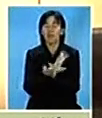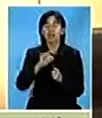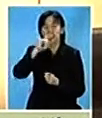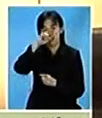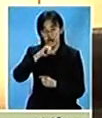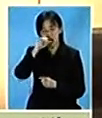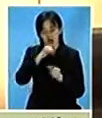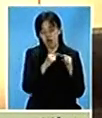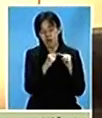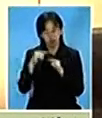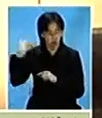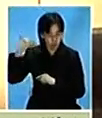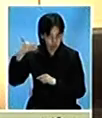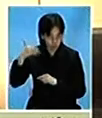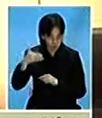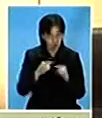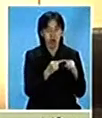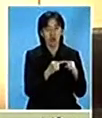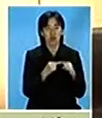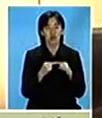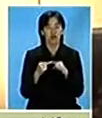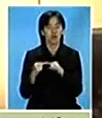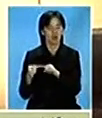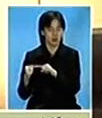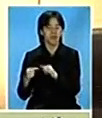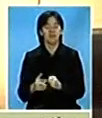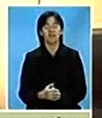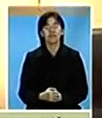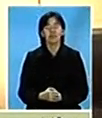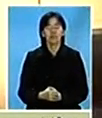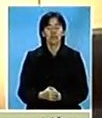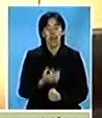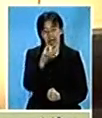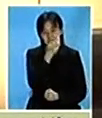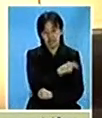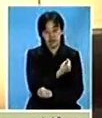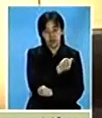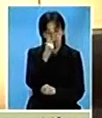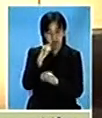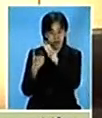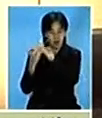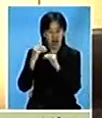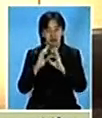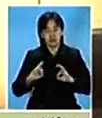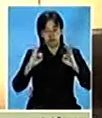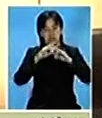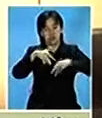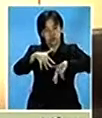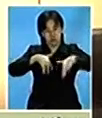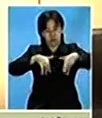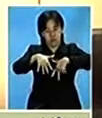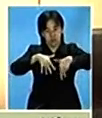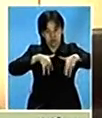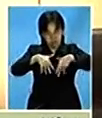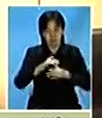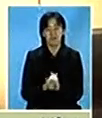ศที่สืบทอดต่อกันมาแต่โบราณวิชาชีพการแพทย์ไทยมีความสำคัญต่อระดับชุมชนวิชาชี